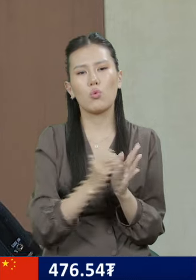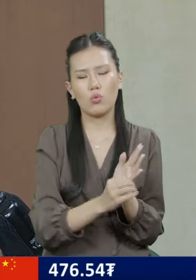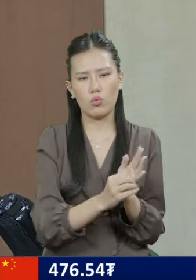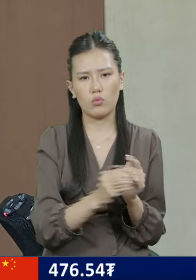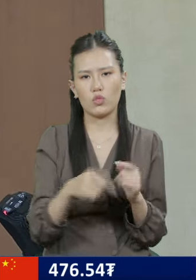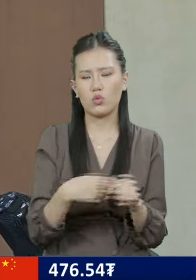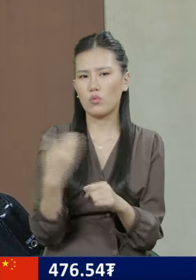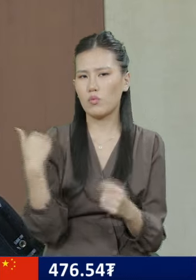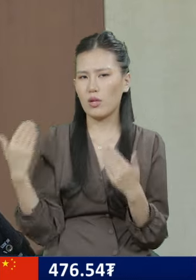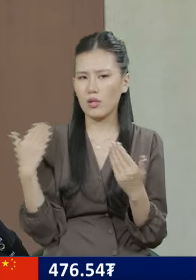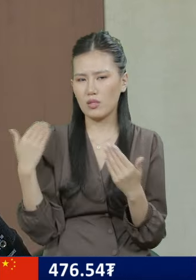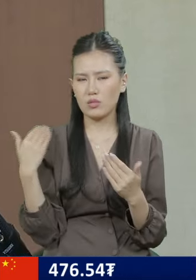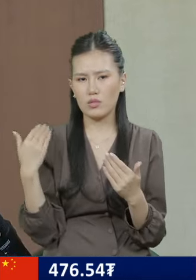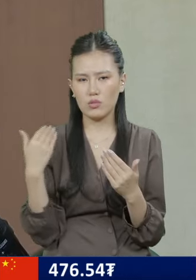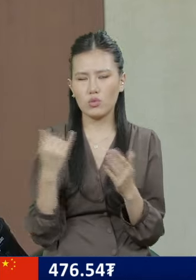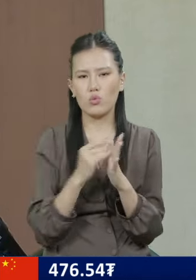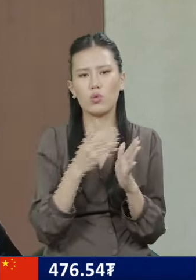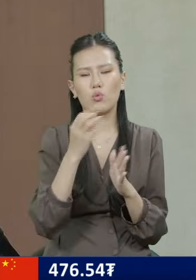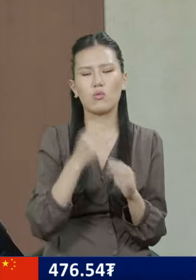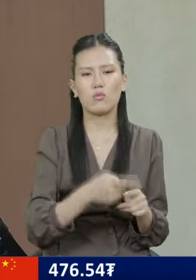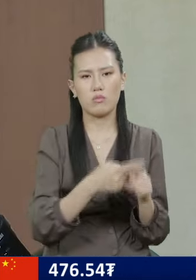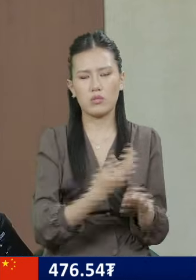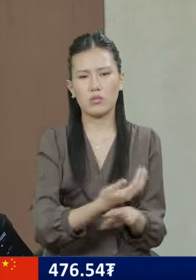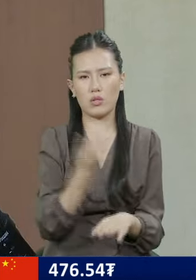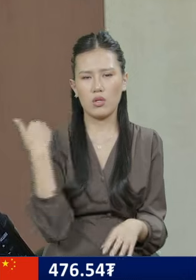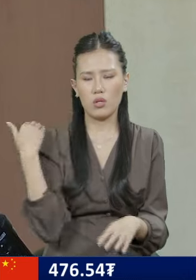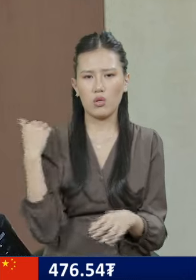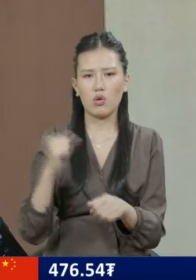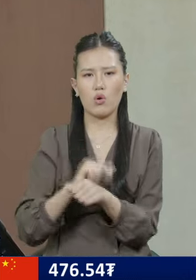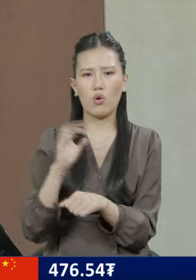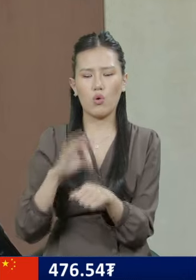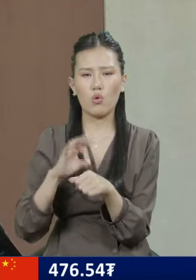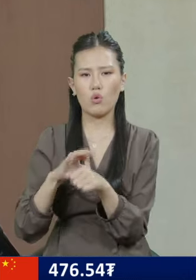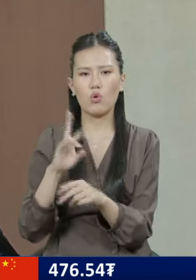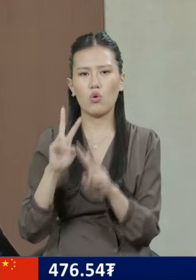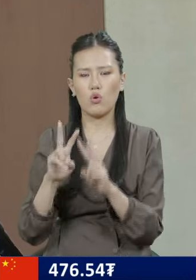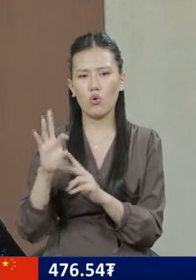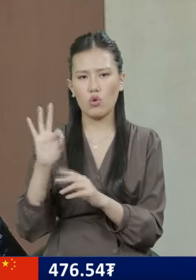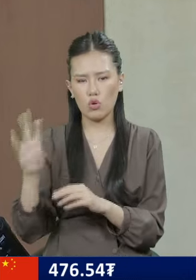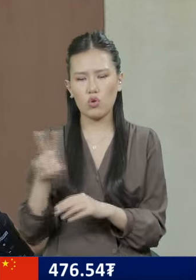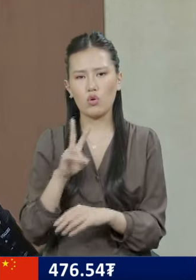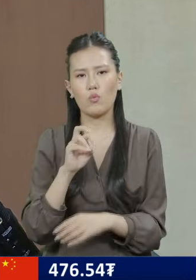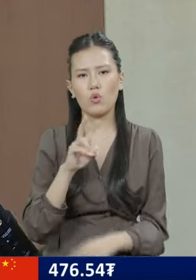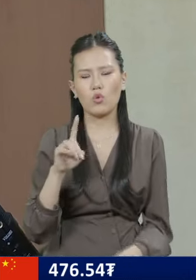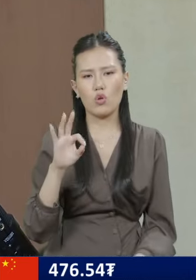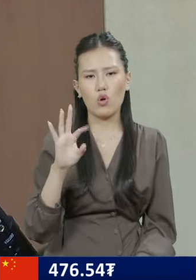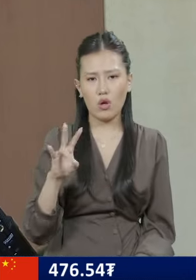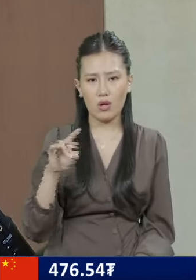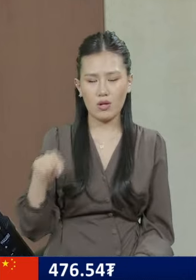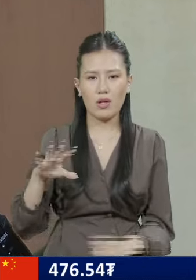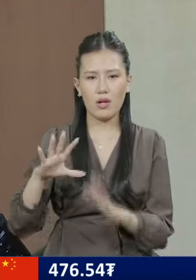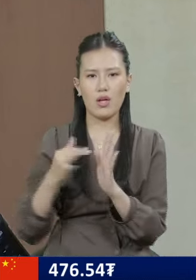харьцуулахад. За энэ маань бол одоо яг эд сар тахлын үед буюу 22 он 21 онд бол